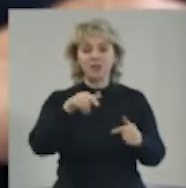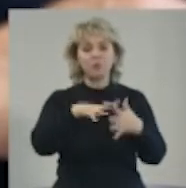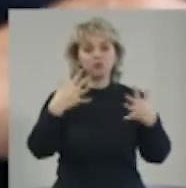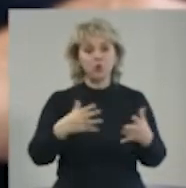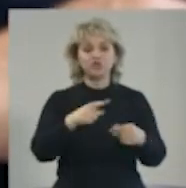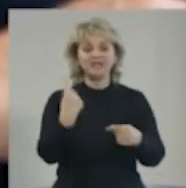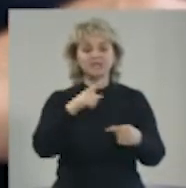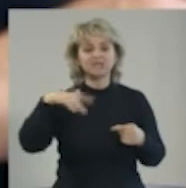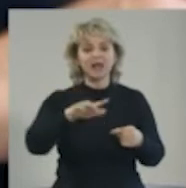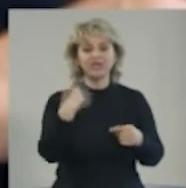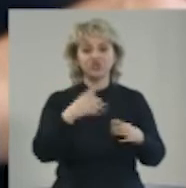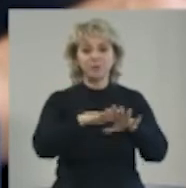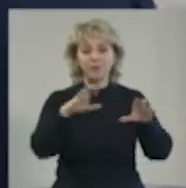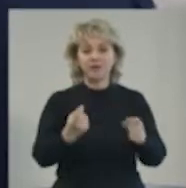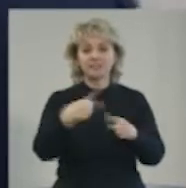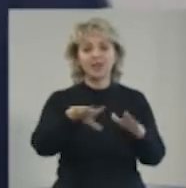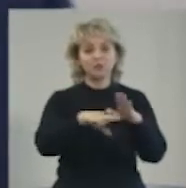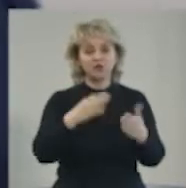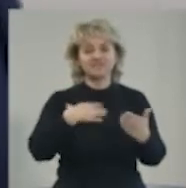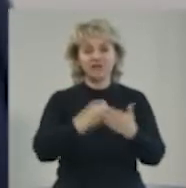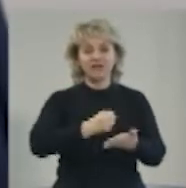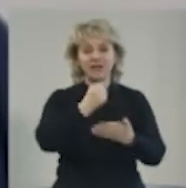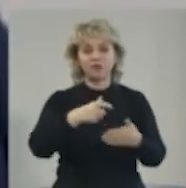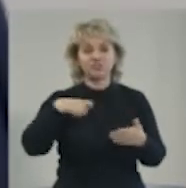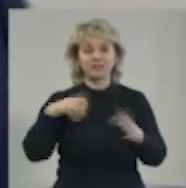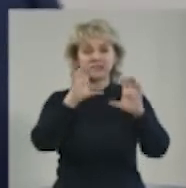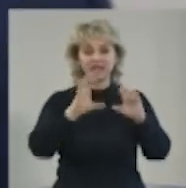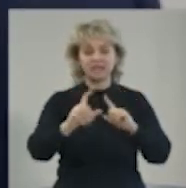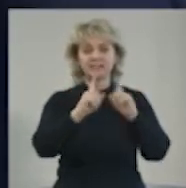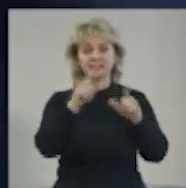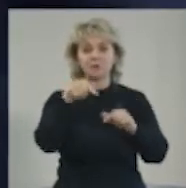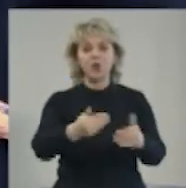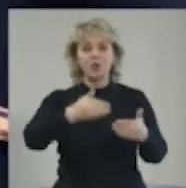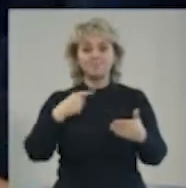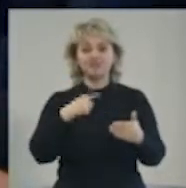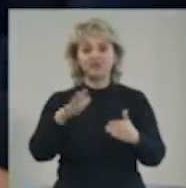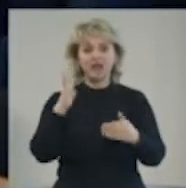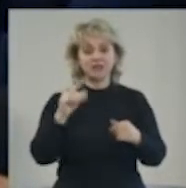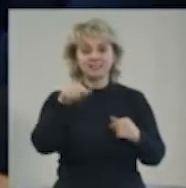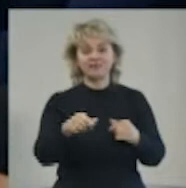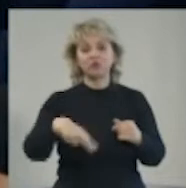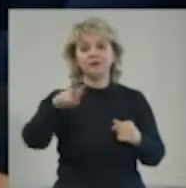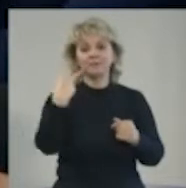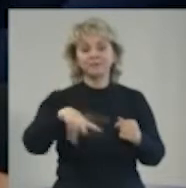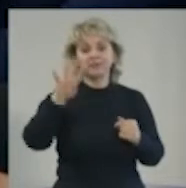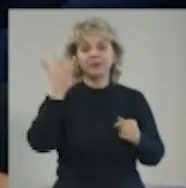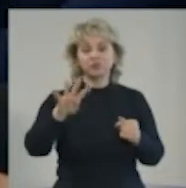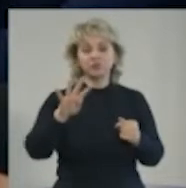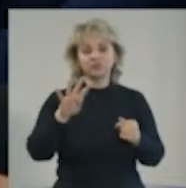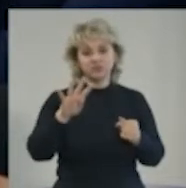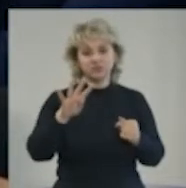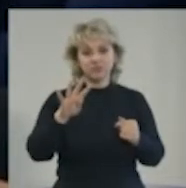Россия» – единственная партия, которая отбирает своих кандидатов в депутаты законодательного собрания предвыборным голосованием. Елена Рябжанова, Анатолий